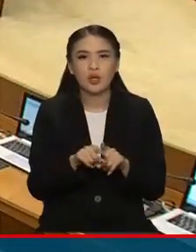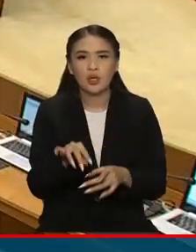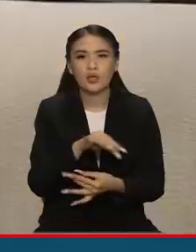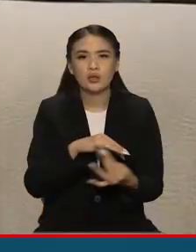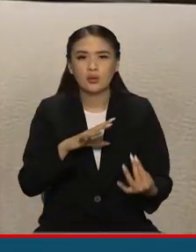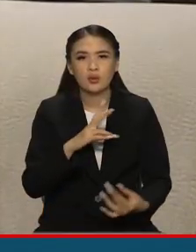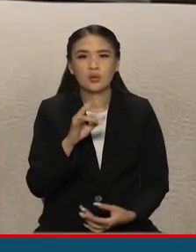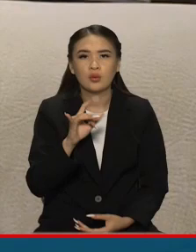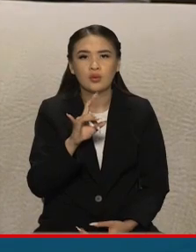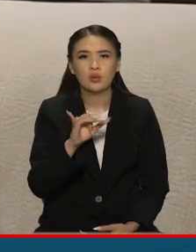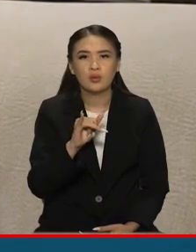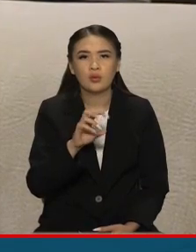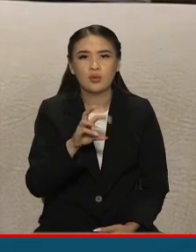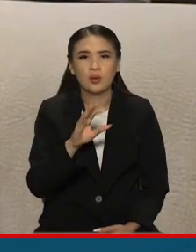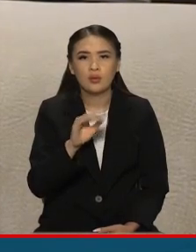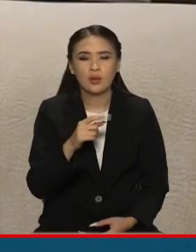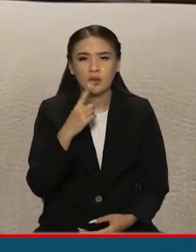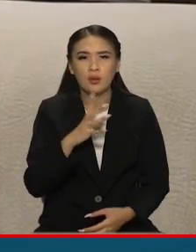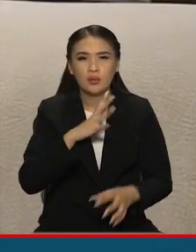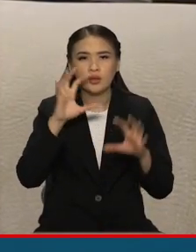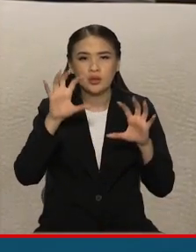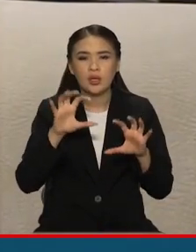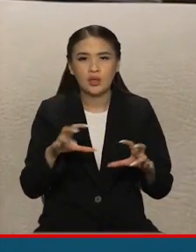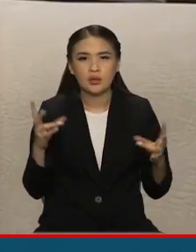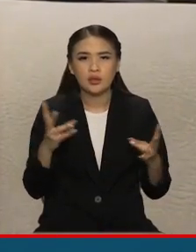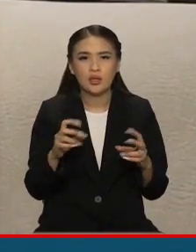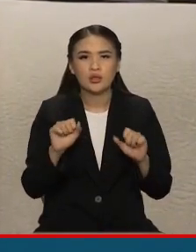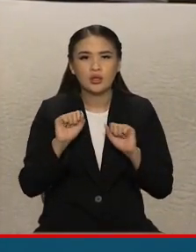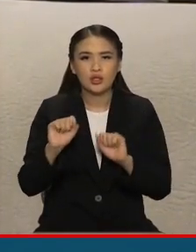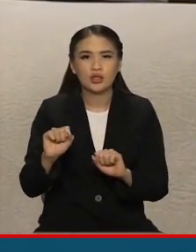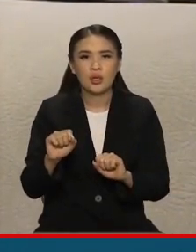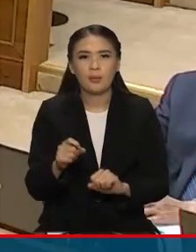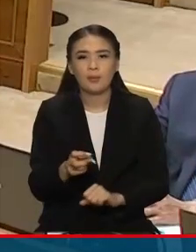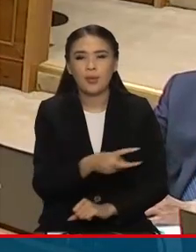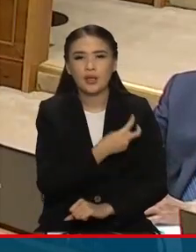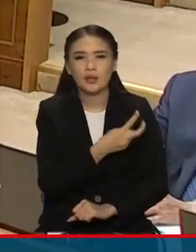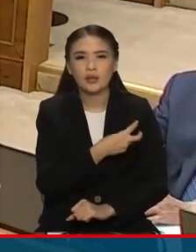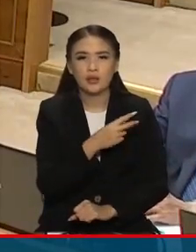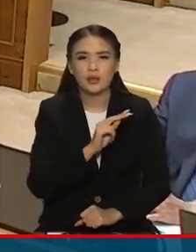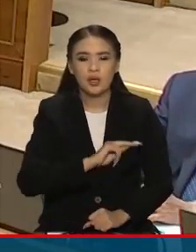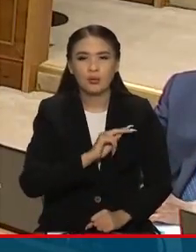Гульдара Нурумова сказала, что пора принять законодательные меры по защите медицинских работников.